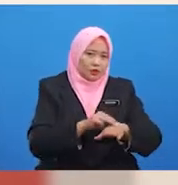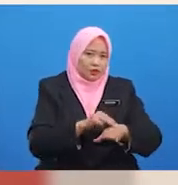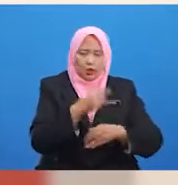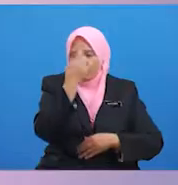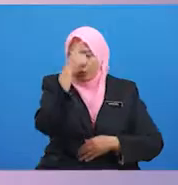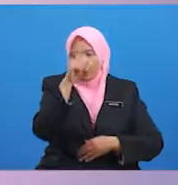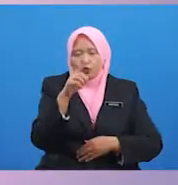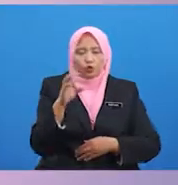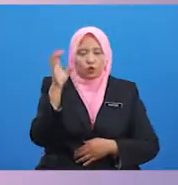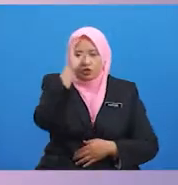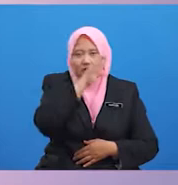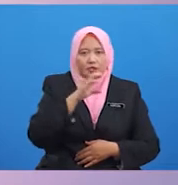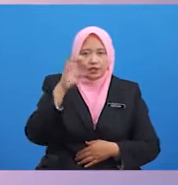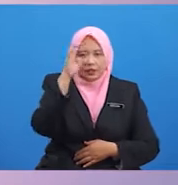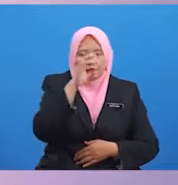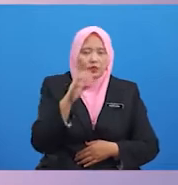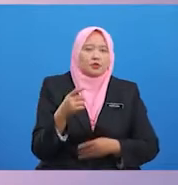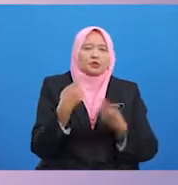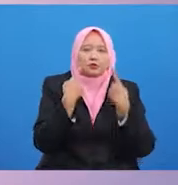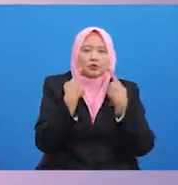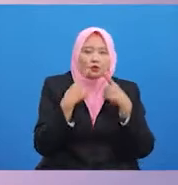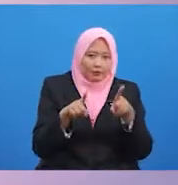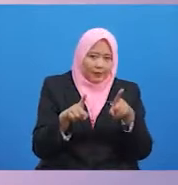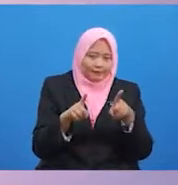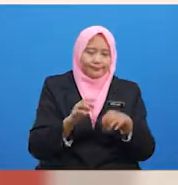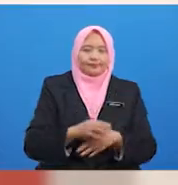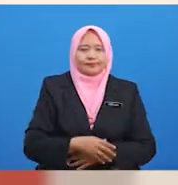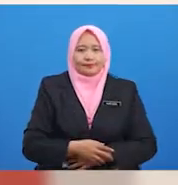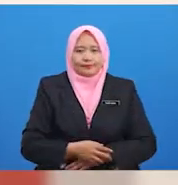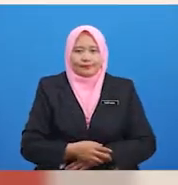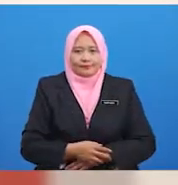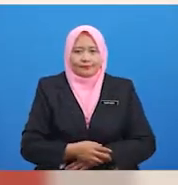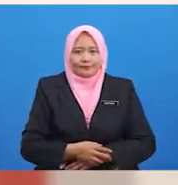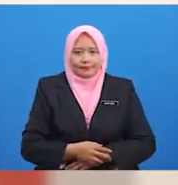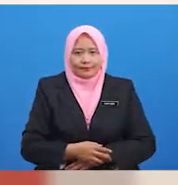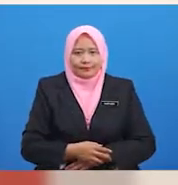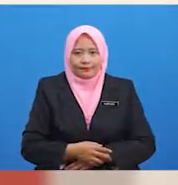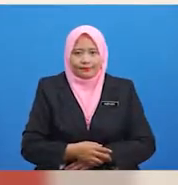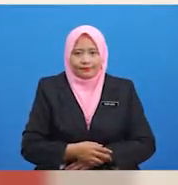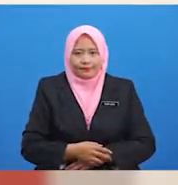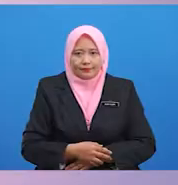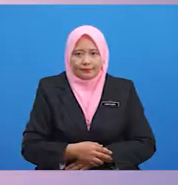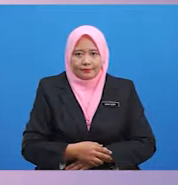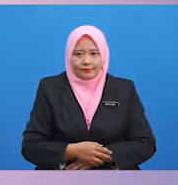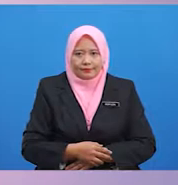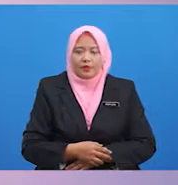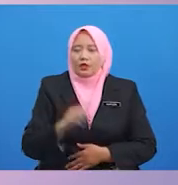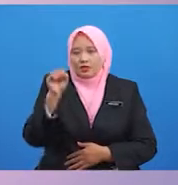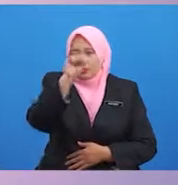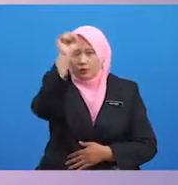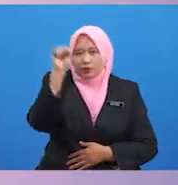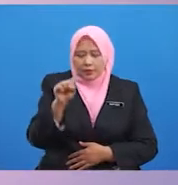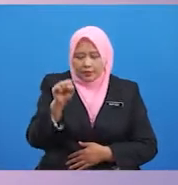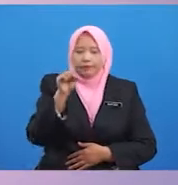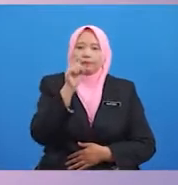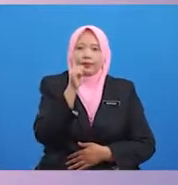jawapan. Sudah bersedia? Bagus! Semangat ini yang cikgu mahukan. Soalan yang